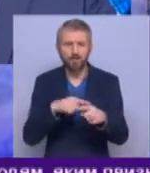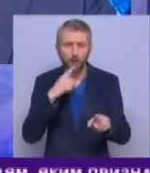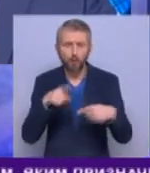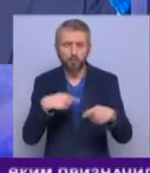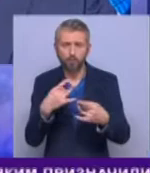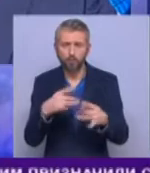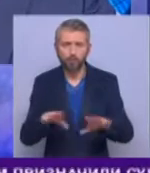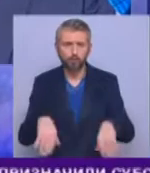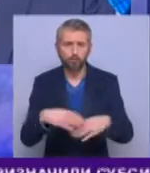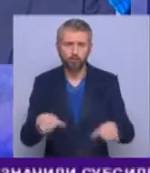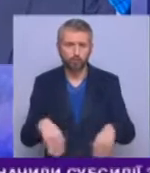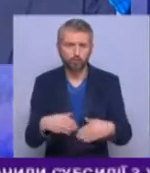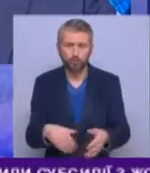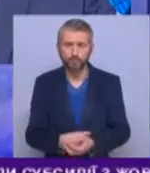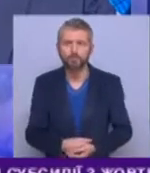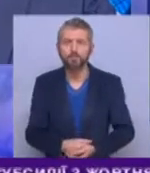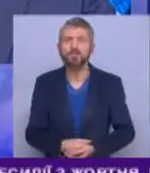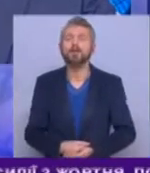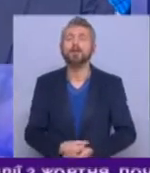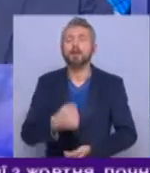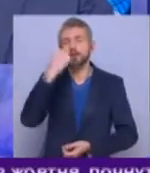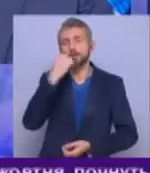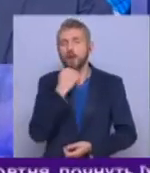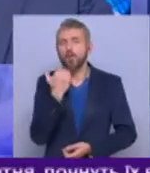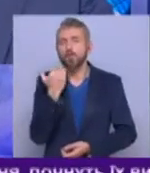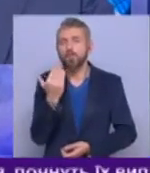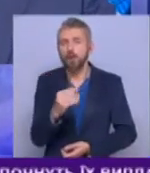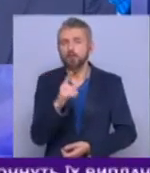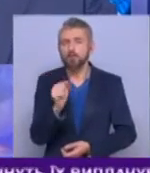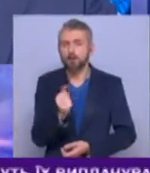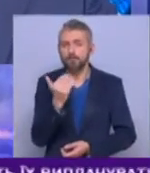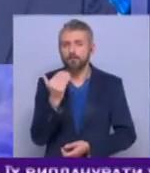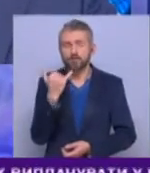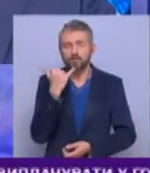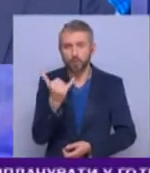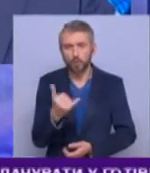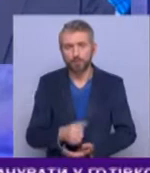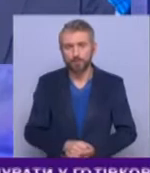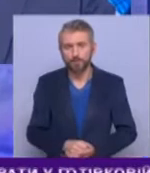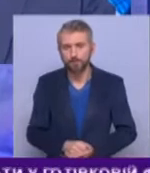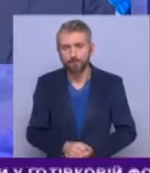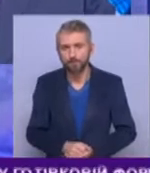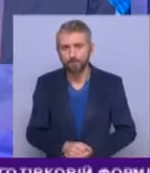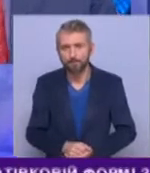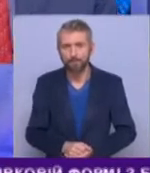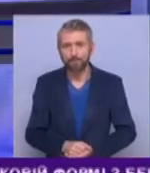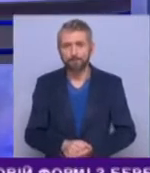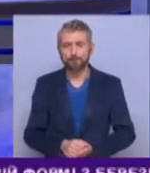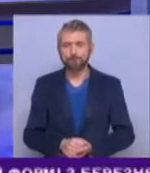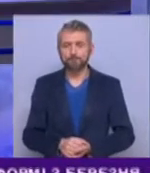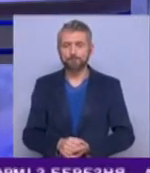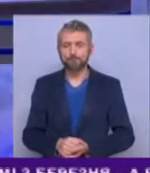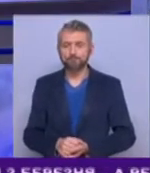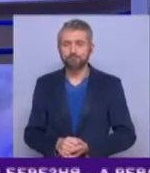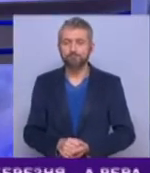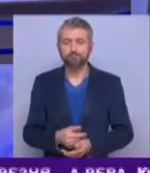просто впустую. Дякую вам, пане Валерію, за ваш дзвінок і за слова. Ану,